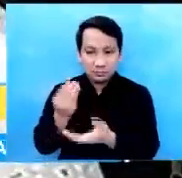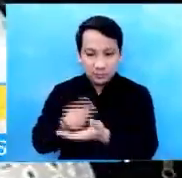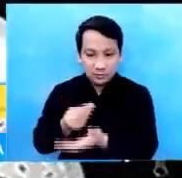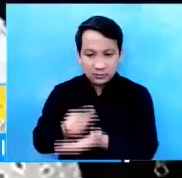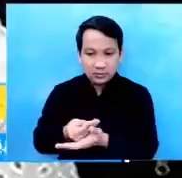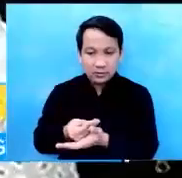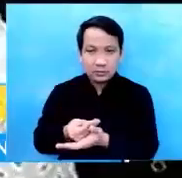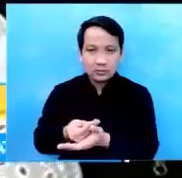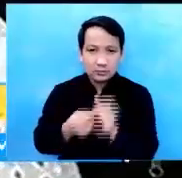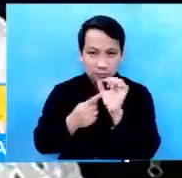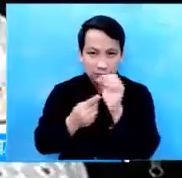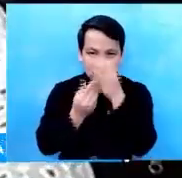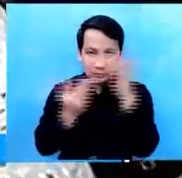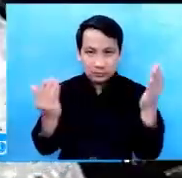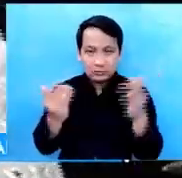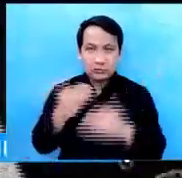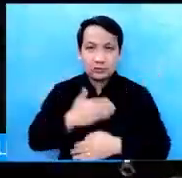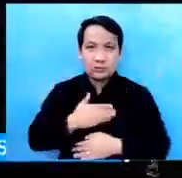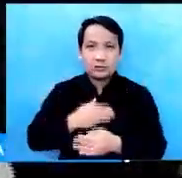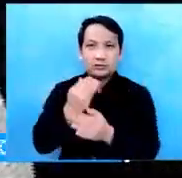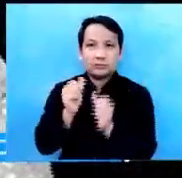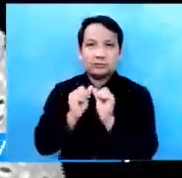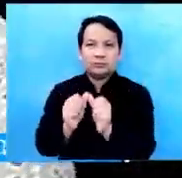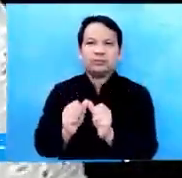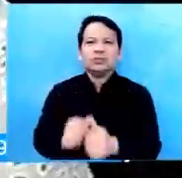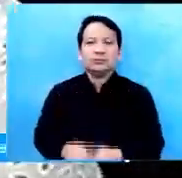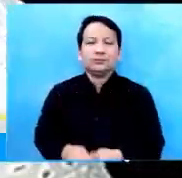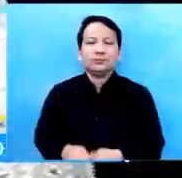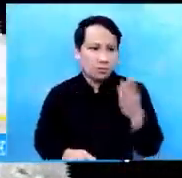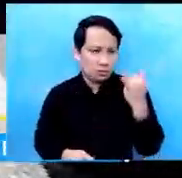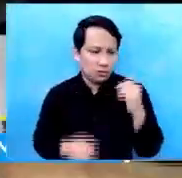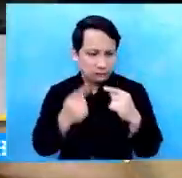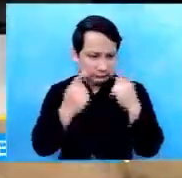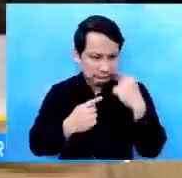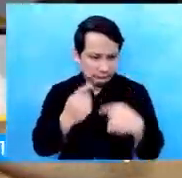Pasko, maligaya na ako. Bakit po kayo naiiyak?